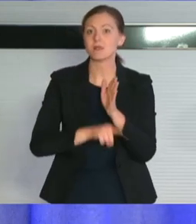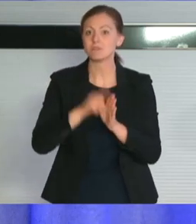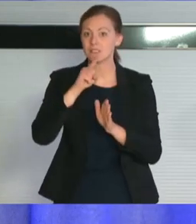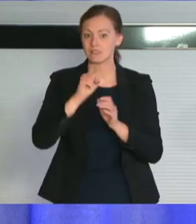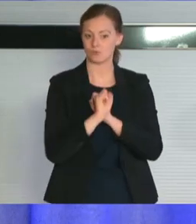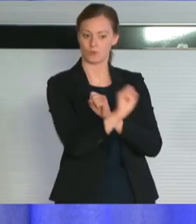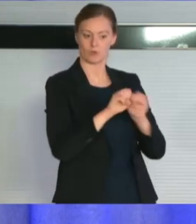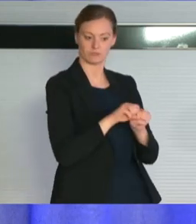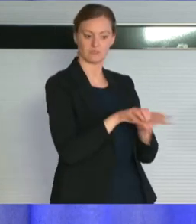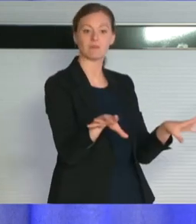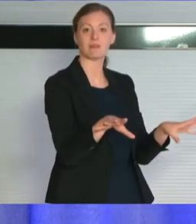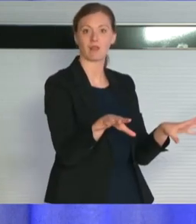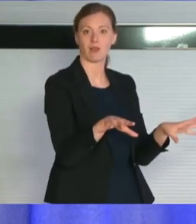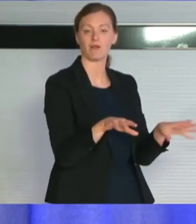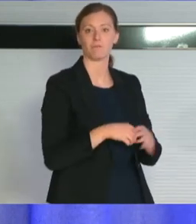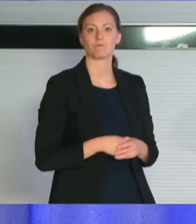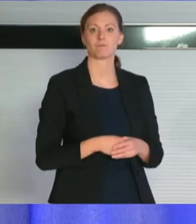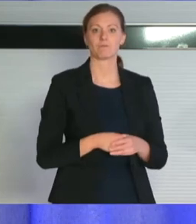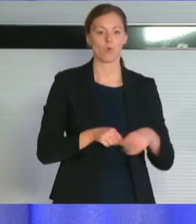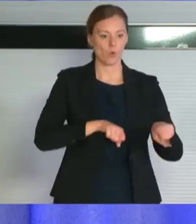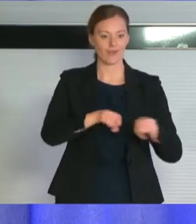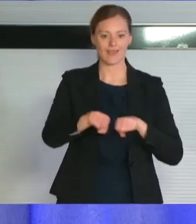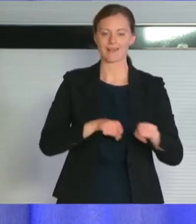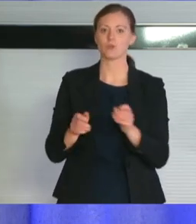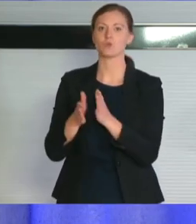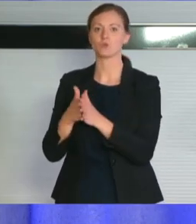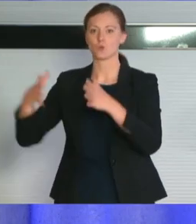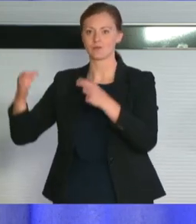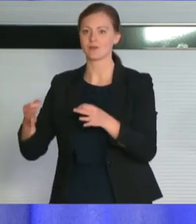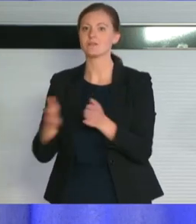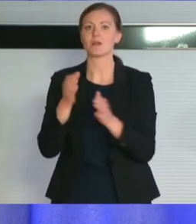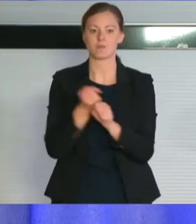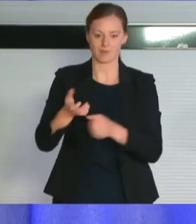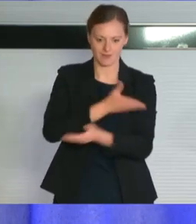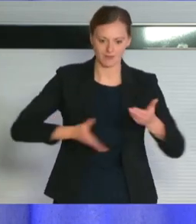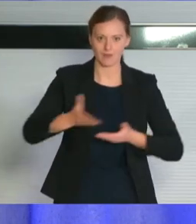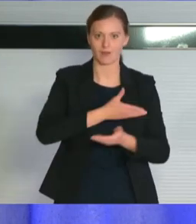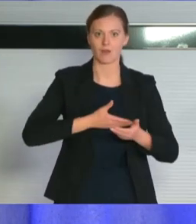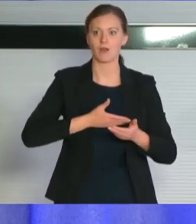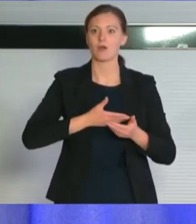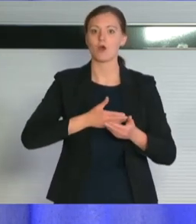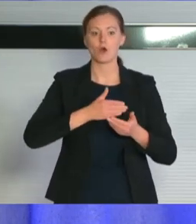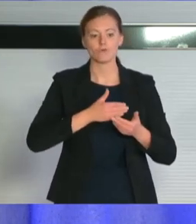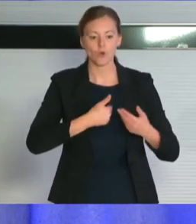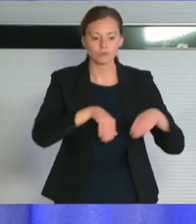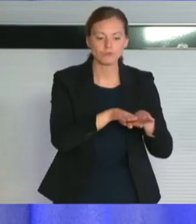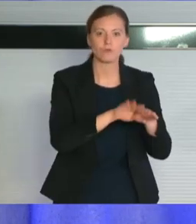andre. I tillegg jobber regjeringen sammen med Stortinget for de arbeidsplassene hvor dette ikke lar seg gjøre.